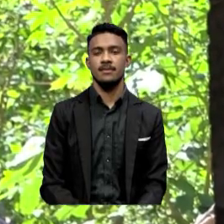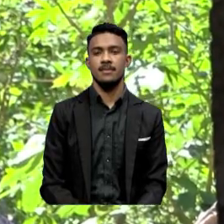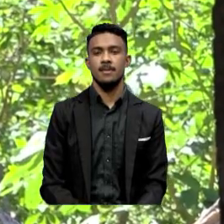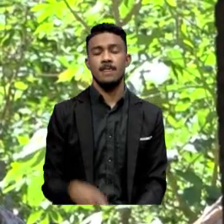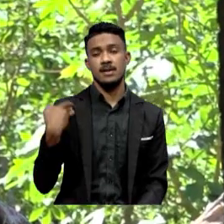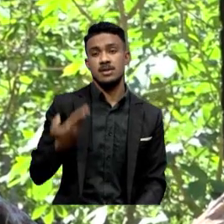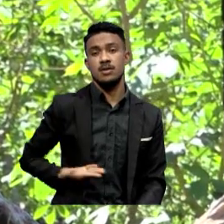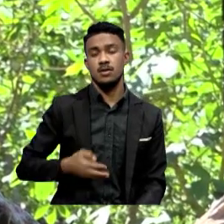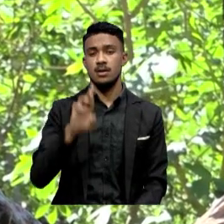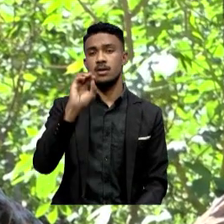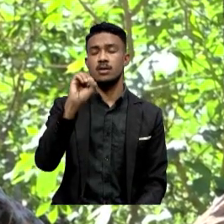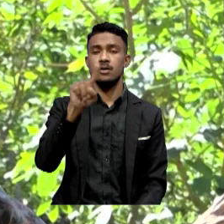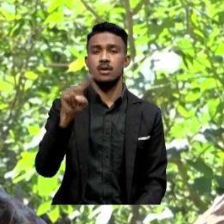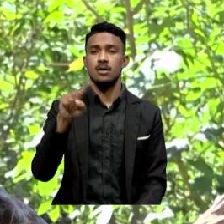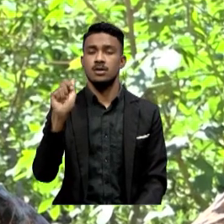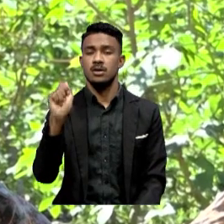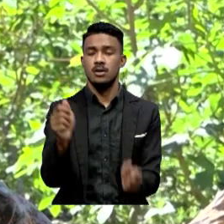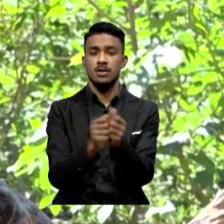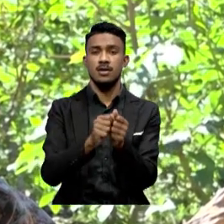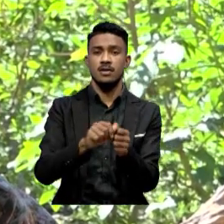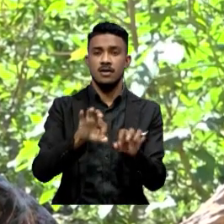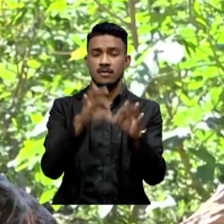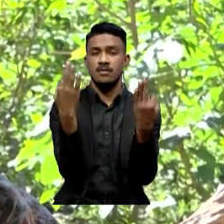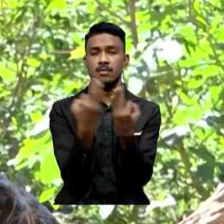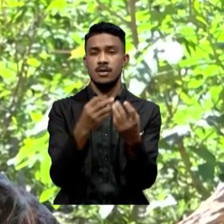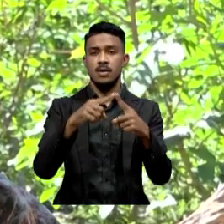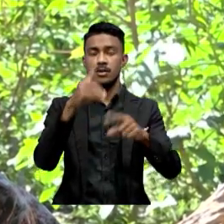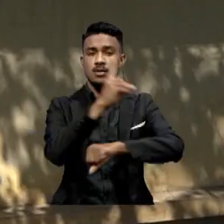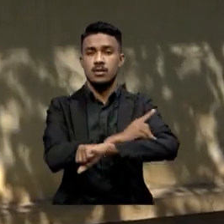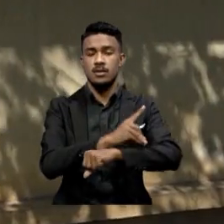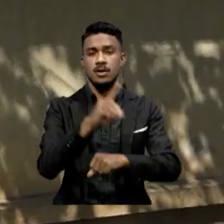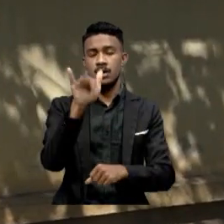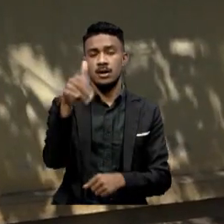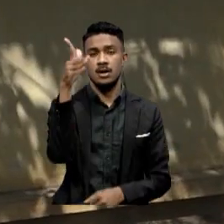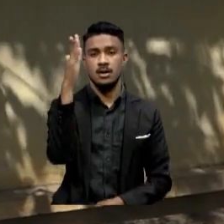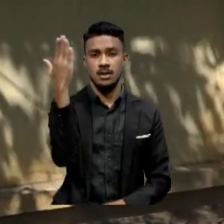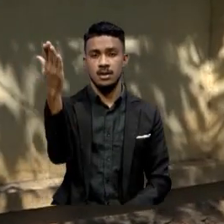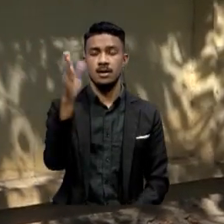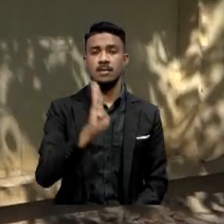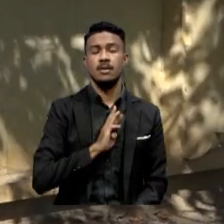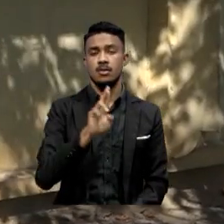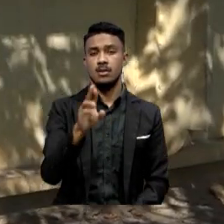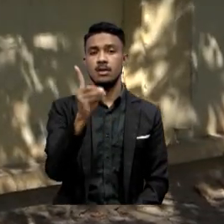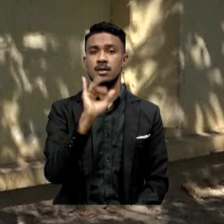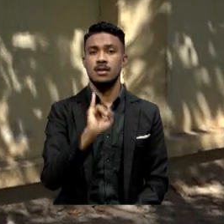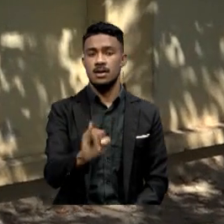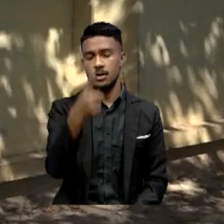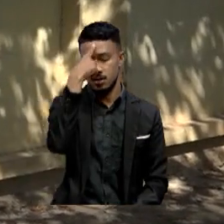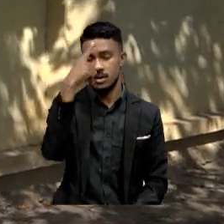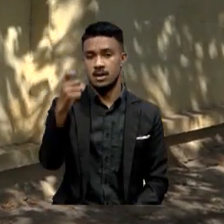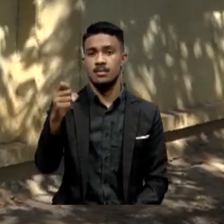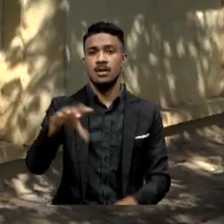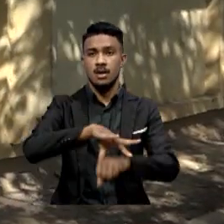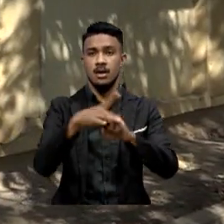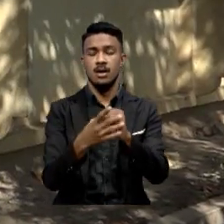Senyora Rosa Martins da Silva hune familia ohin lorong hela ihe bekora dili. Tambah rai rasi kla iha ho di hala uma